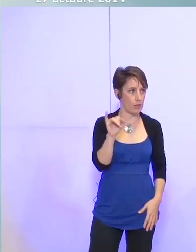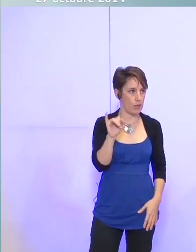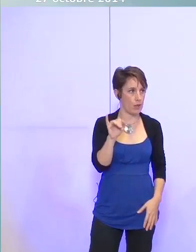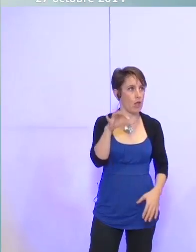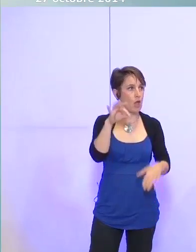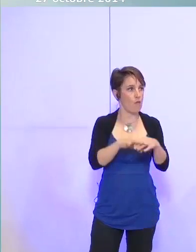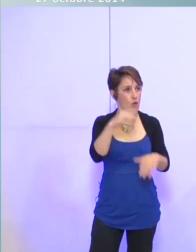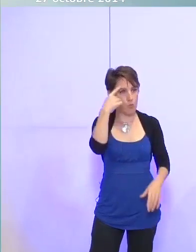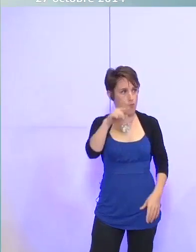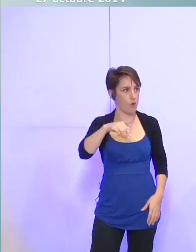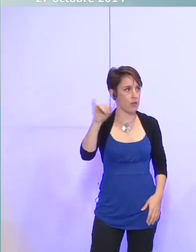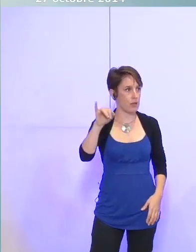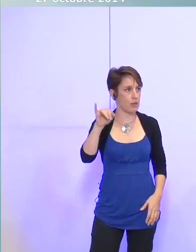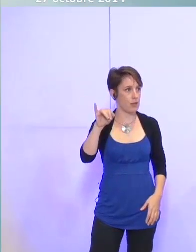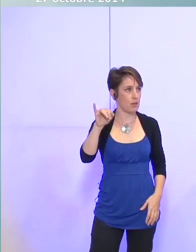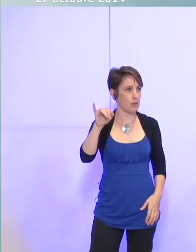Qui vote pour ?